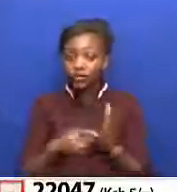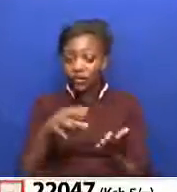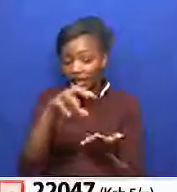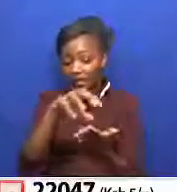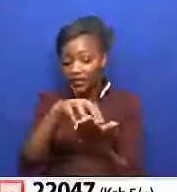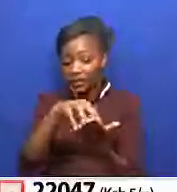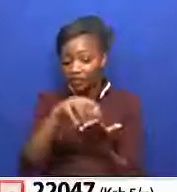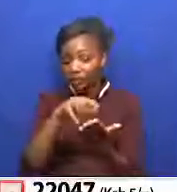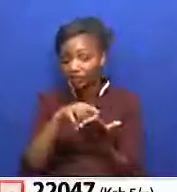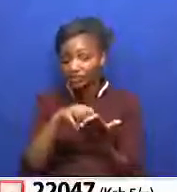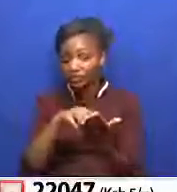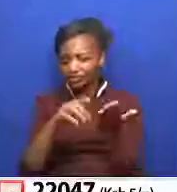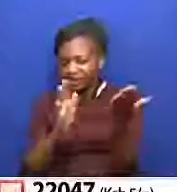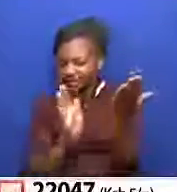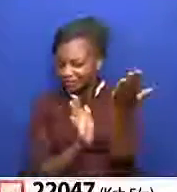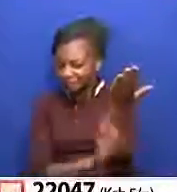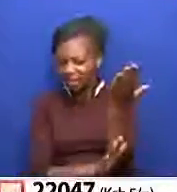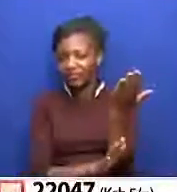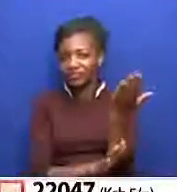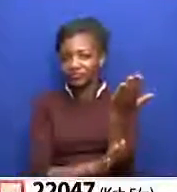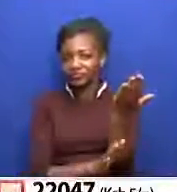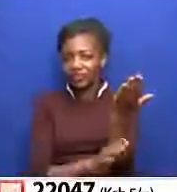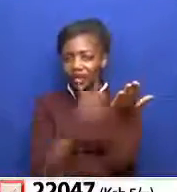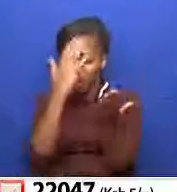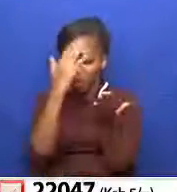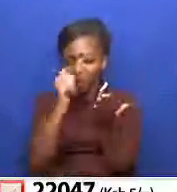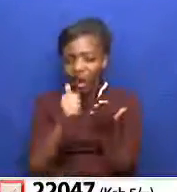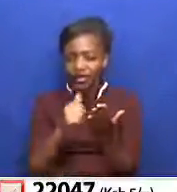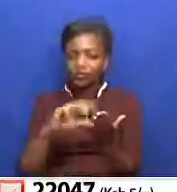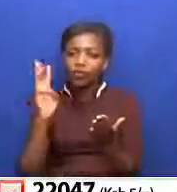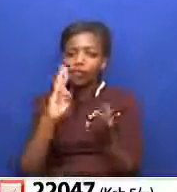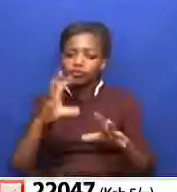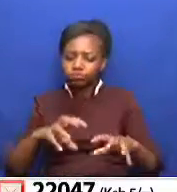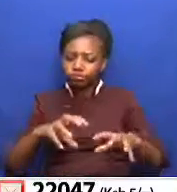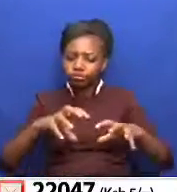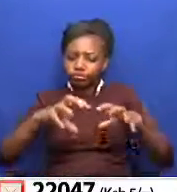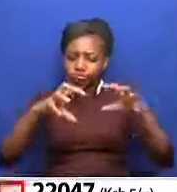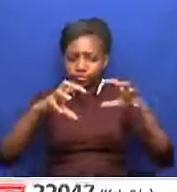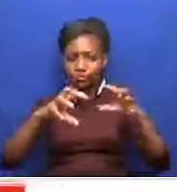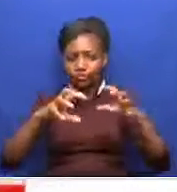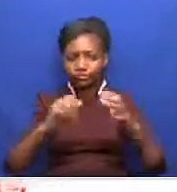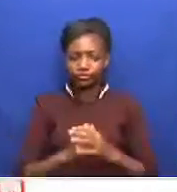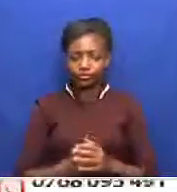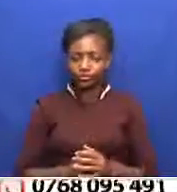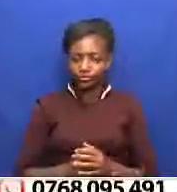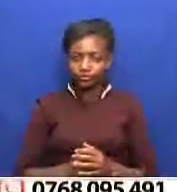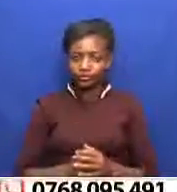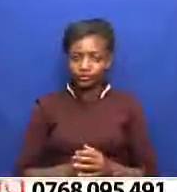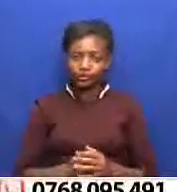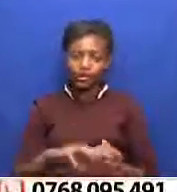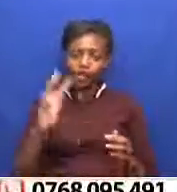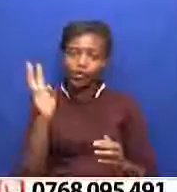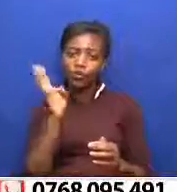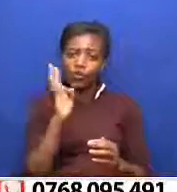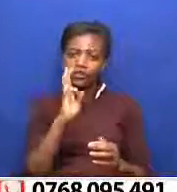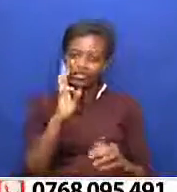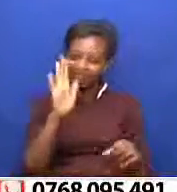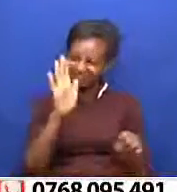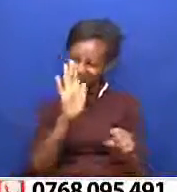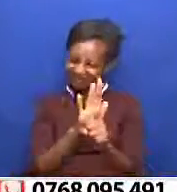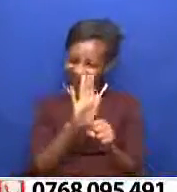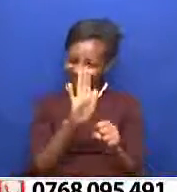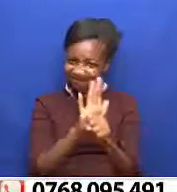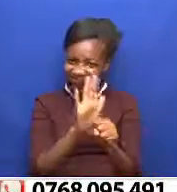situation is an emergency as the floods are as a result of climate change. Maji imekuja kwa wingi.